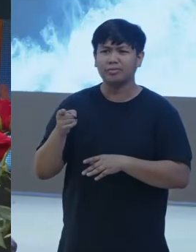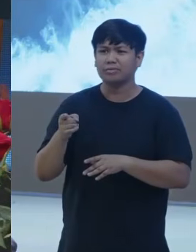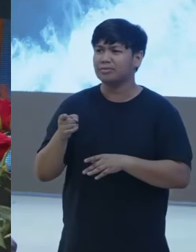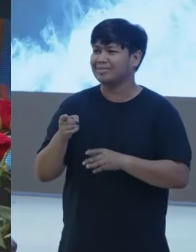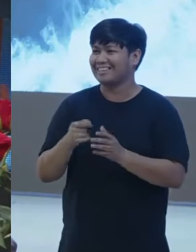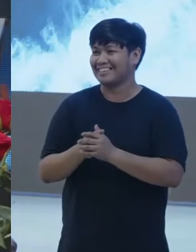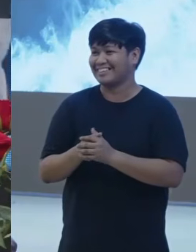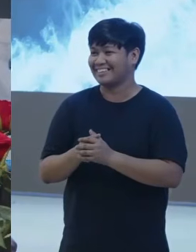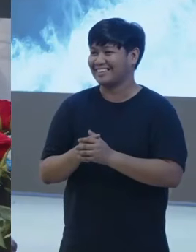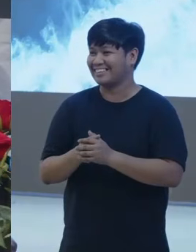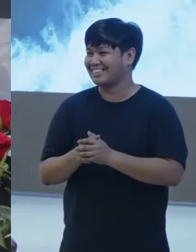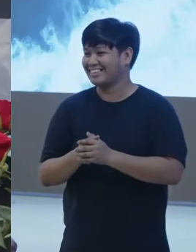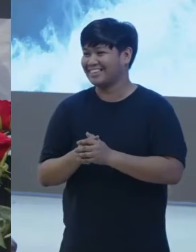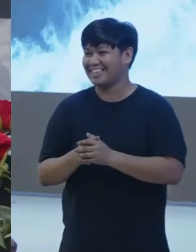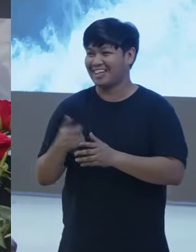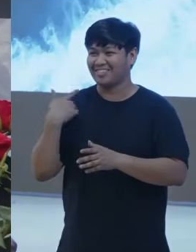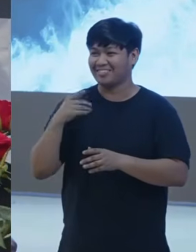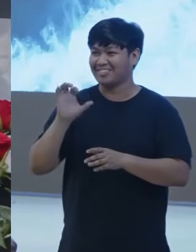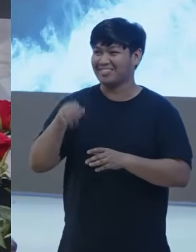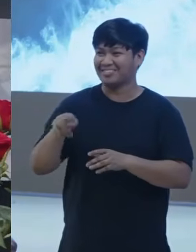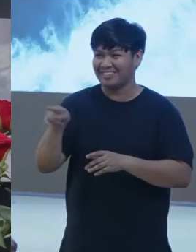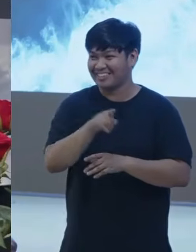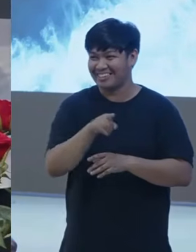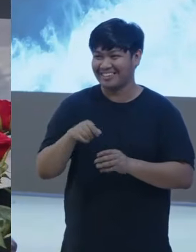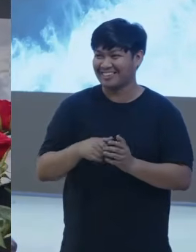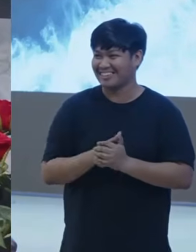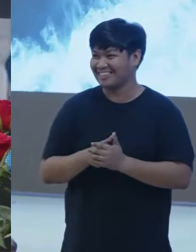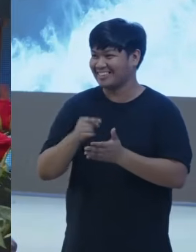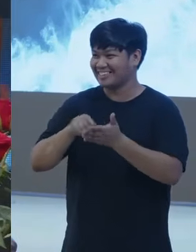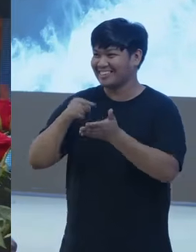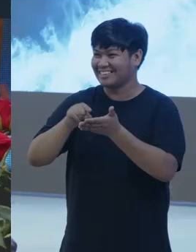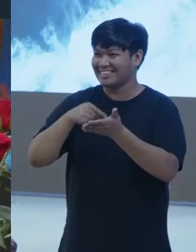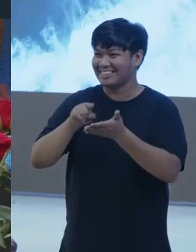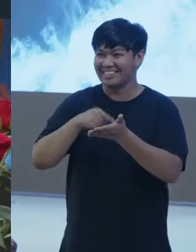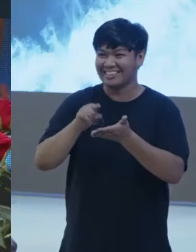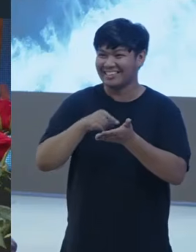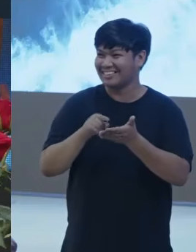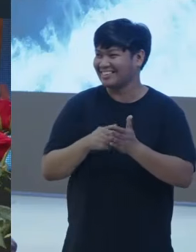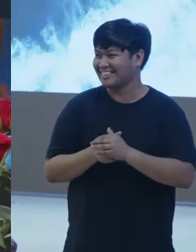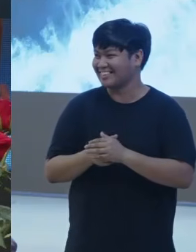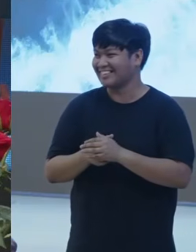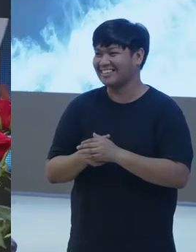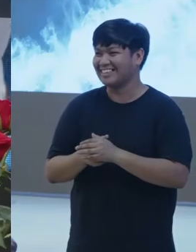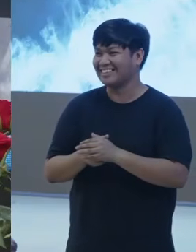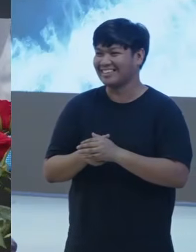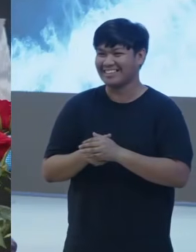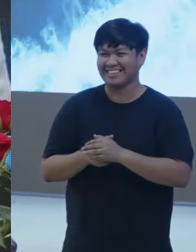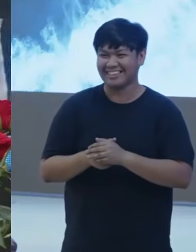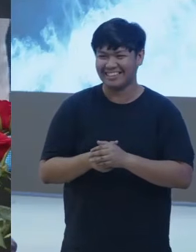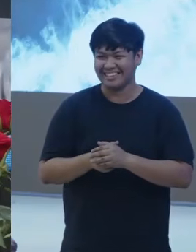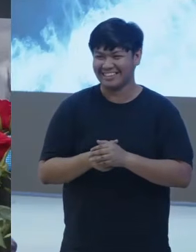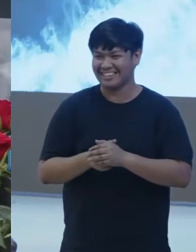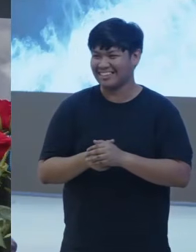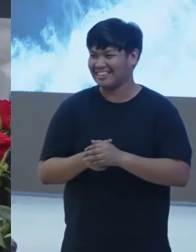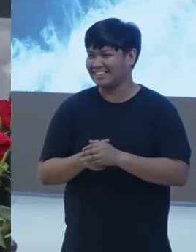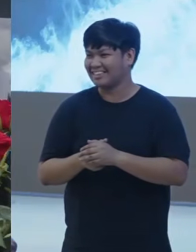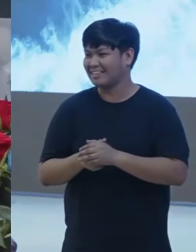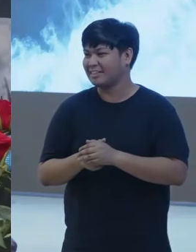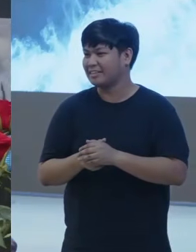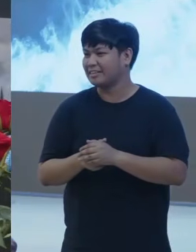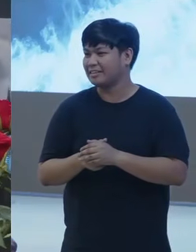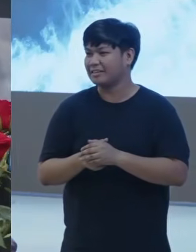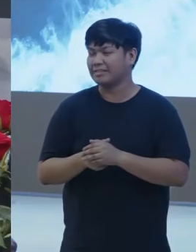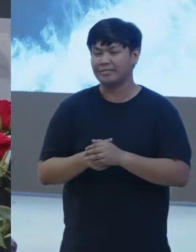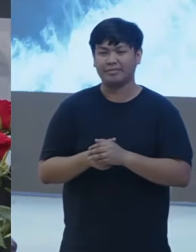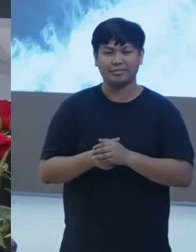nag-umpisa mag-preach, ang gospel na kanyang binitawan ay, repent, for